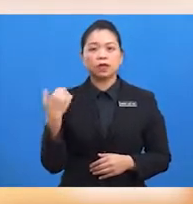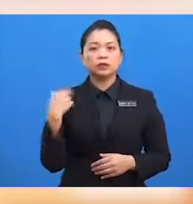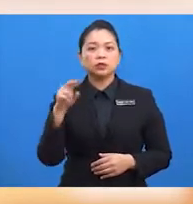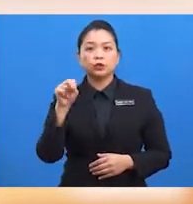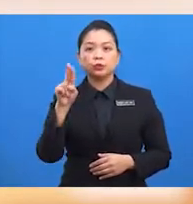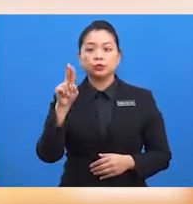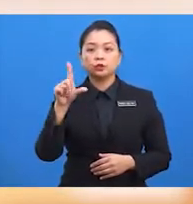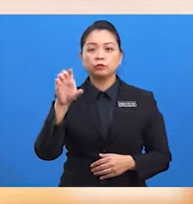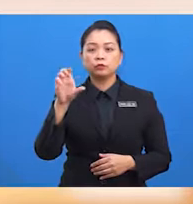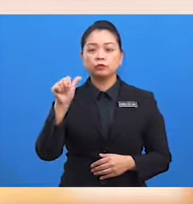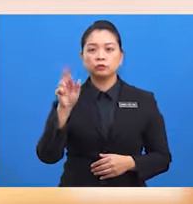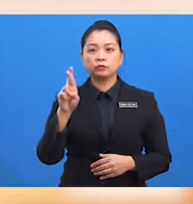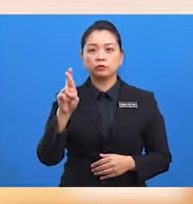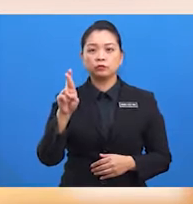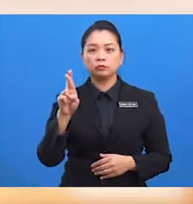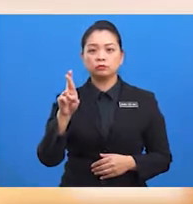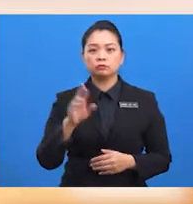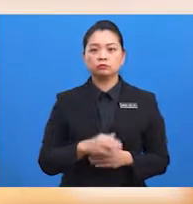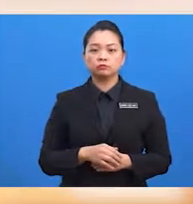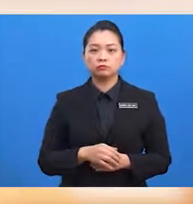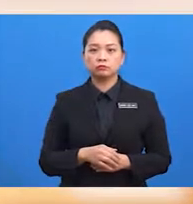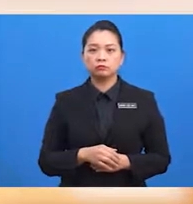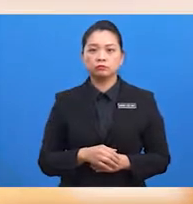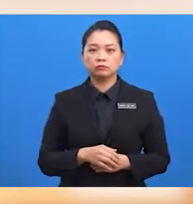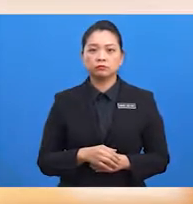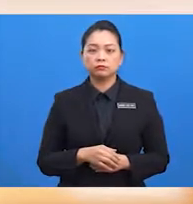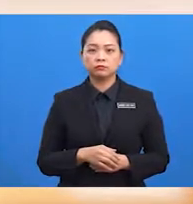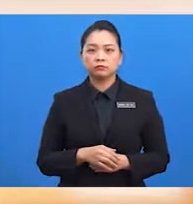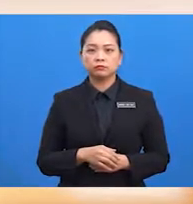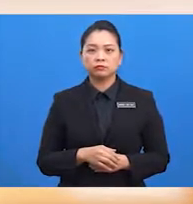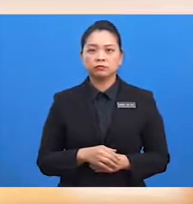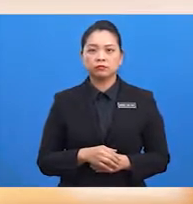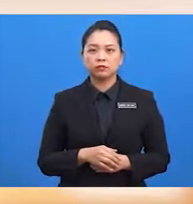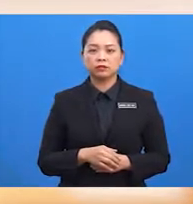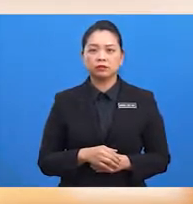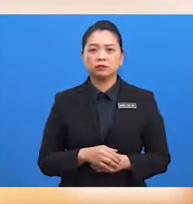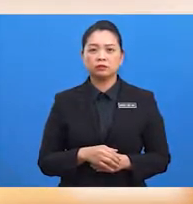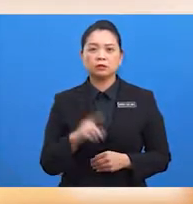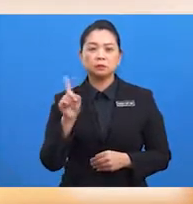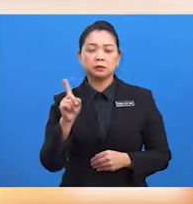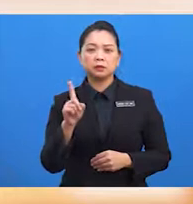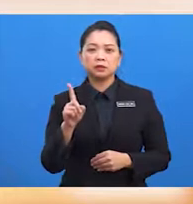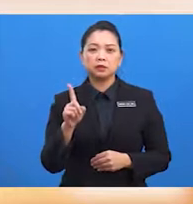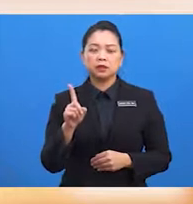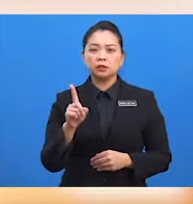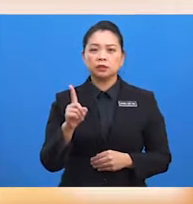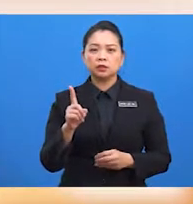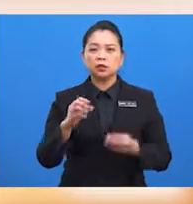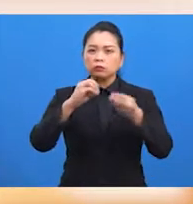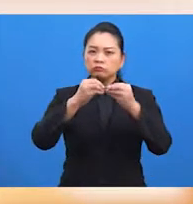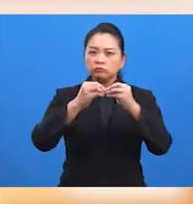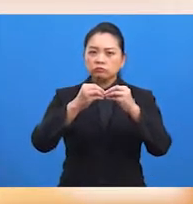terburuk dalam lipatan sejarah yuk Rin dan seluruh dunia yang mana angka